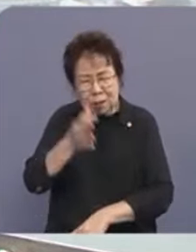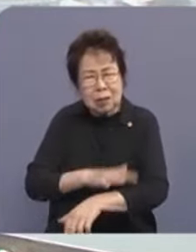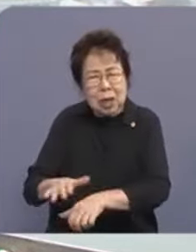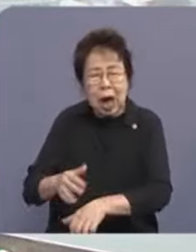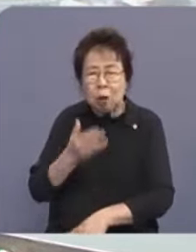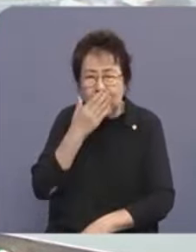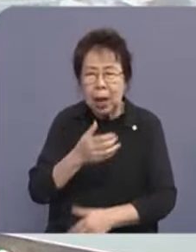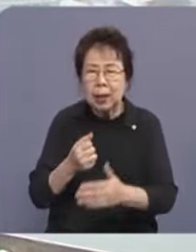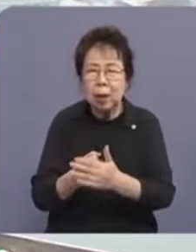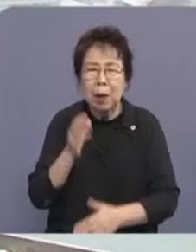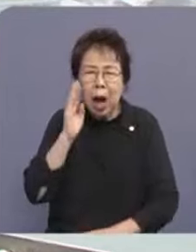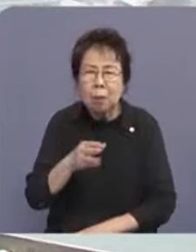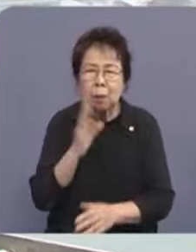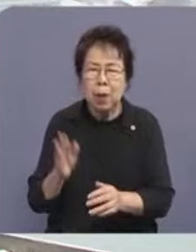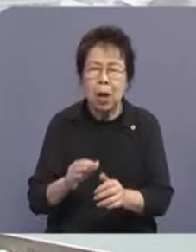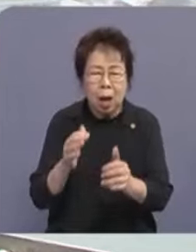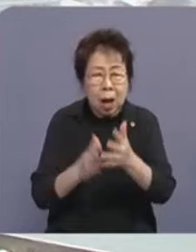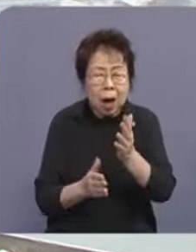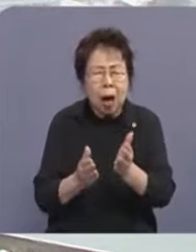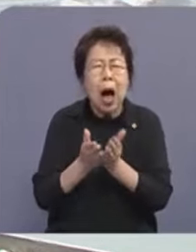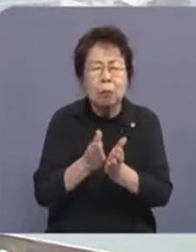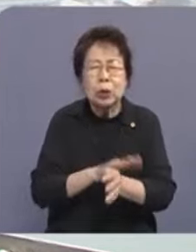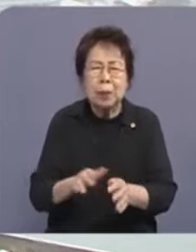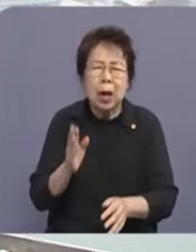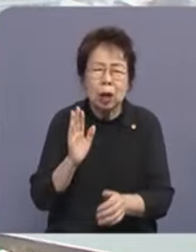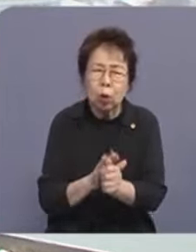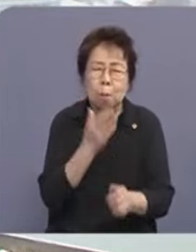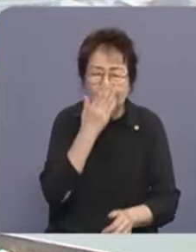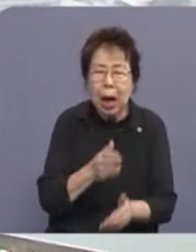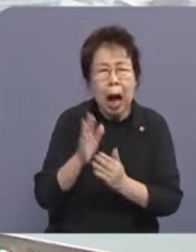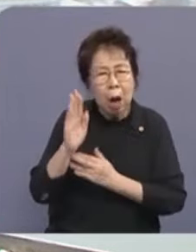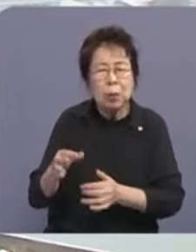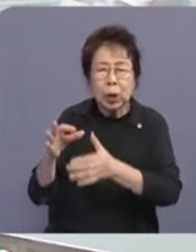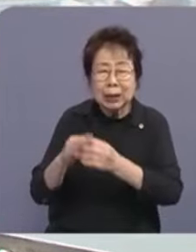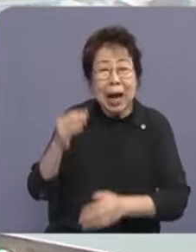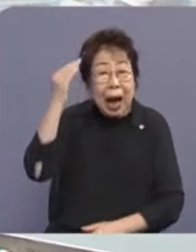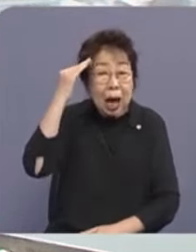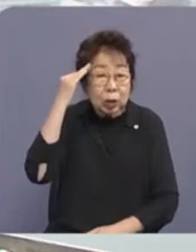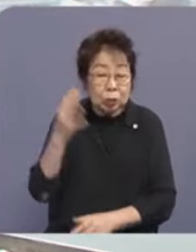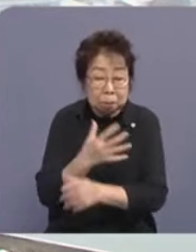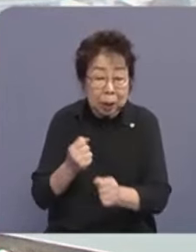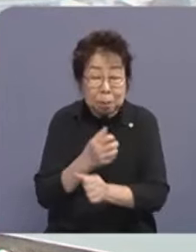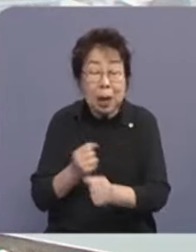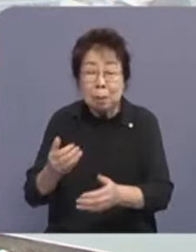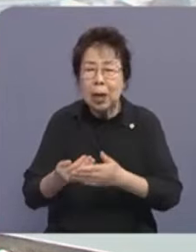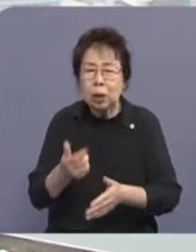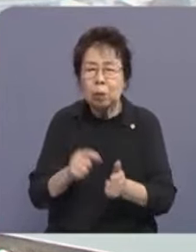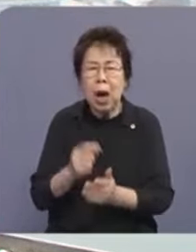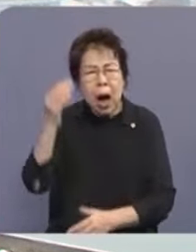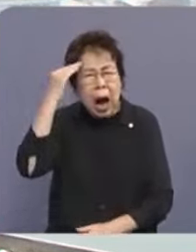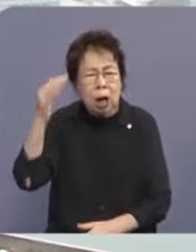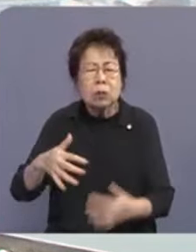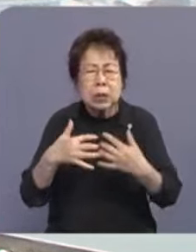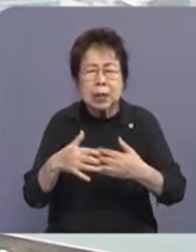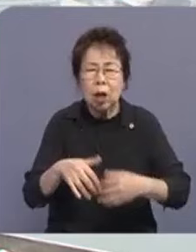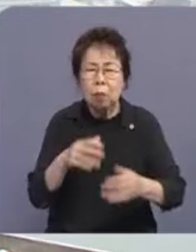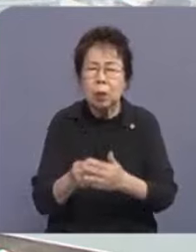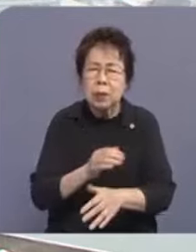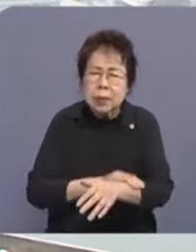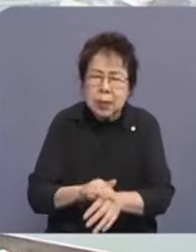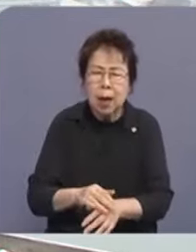경쟁력 강화에 큰 도움이 될 것으로 기대됩니다. 향후 지속적인 국내 발주가 이루어진다면 국산 크레인 부활과 기술